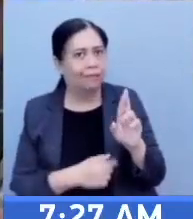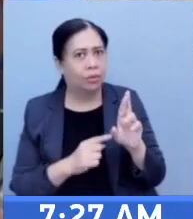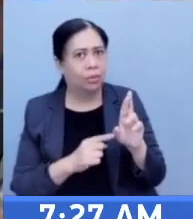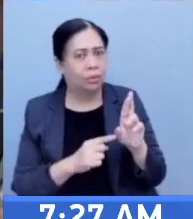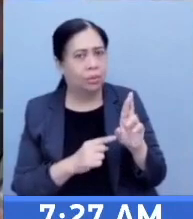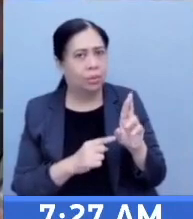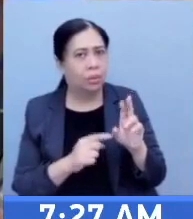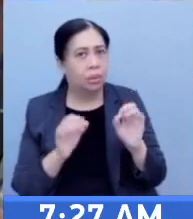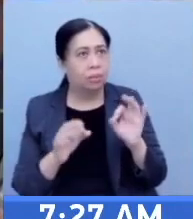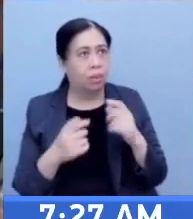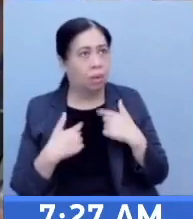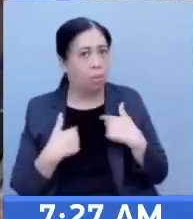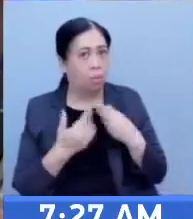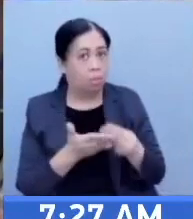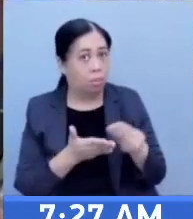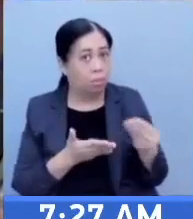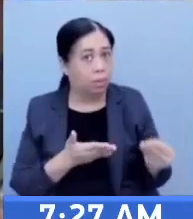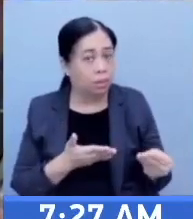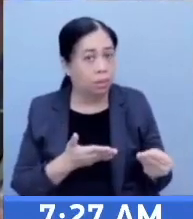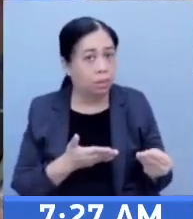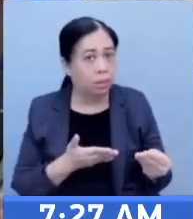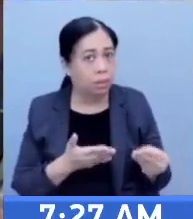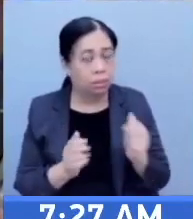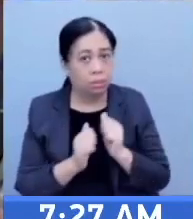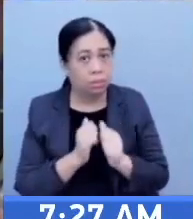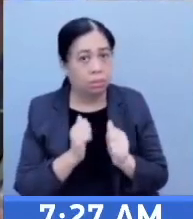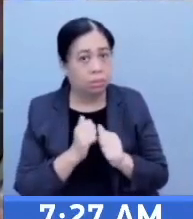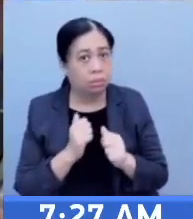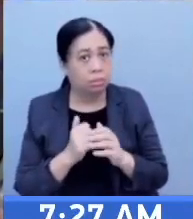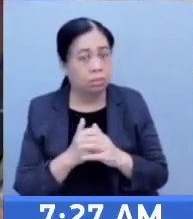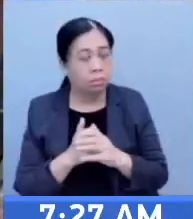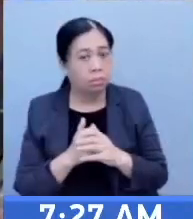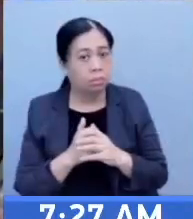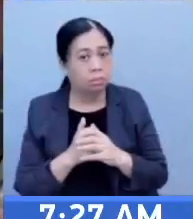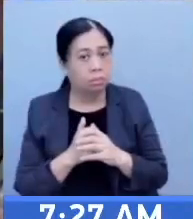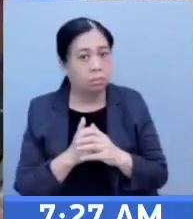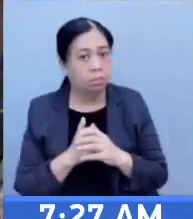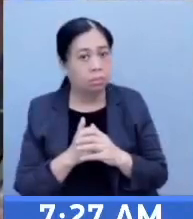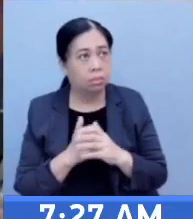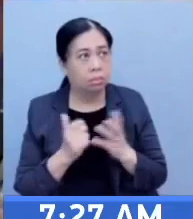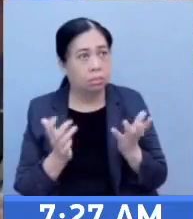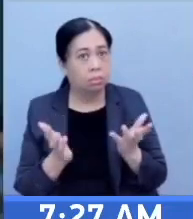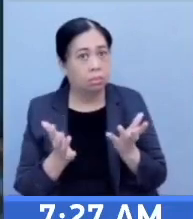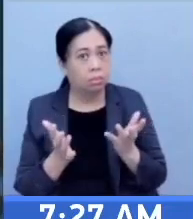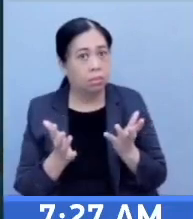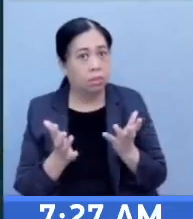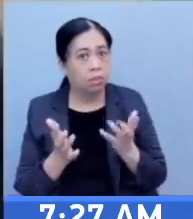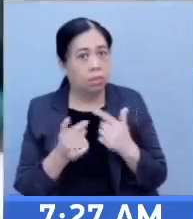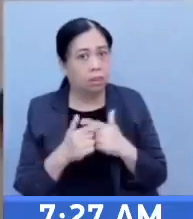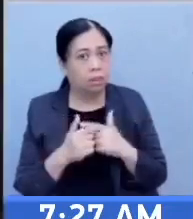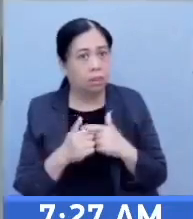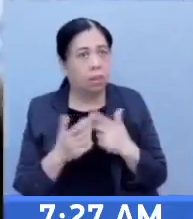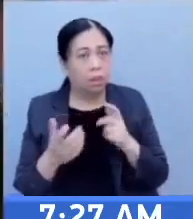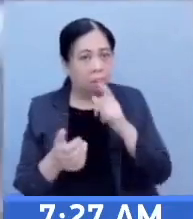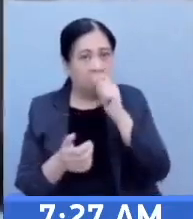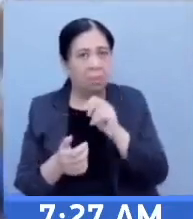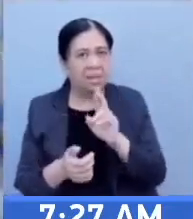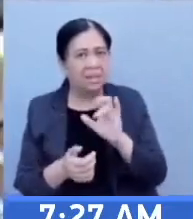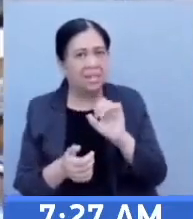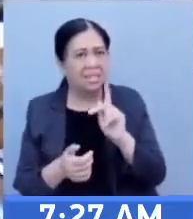ako, ibig sabihin, you know, I'm taking all the risk. Hindi dapat